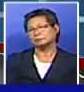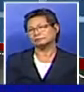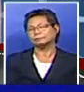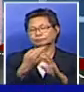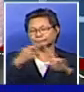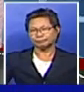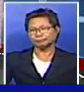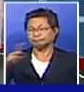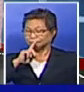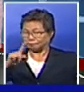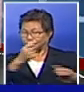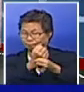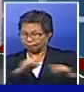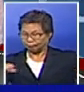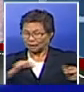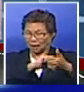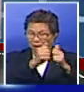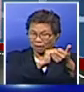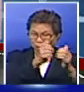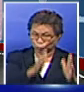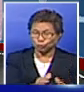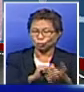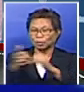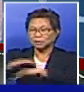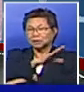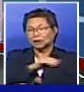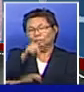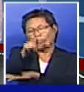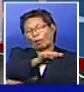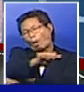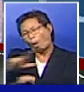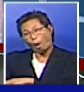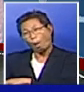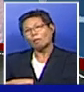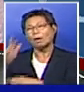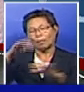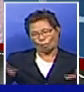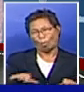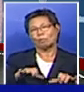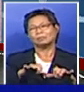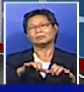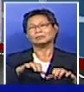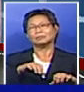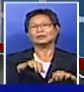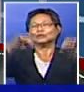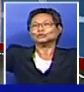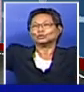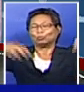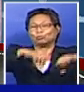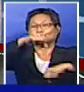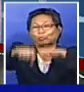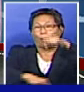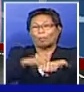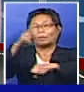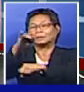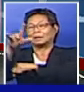persiapan bagi memastikan keselamatan para atlet sukan c dan orang ramai sedang giat dijalankan di velodrom nasional nilai menurut pengarah